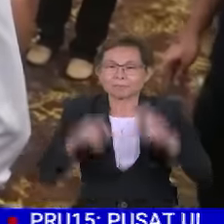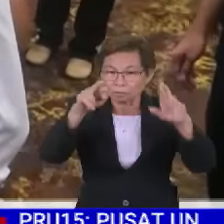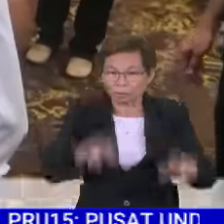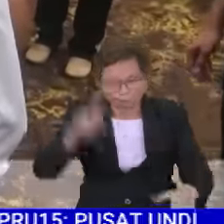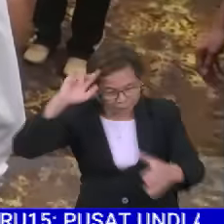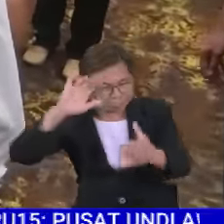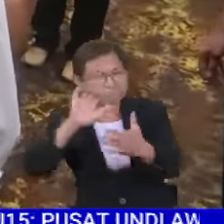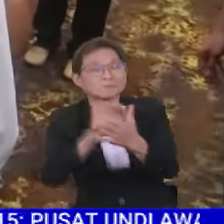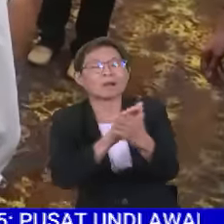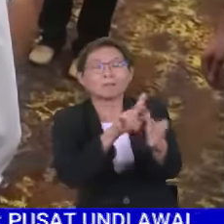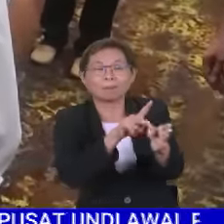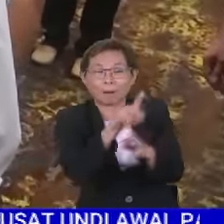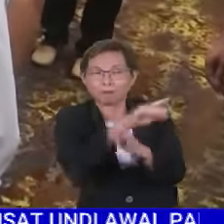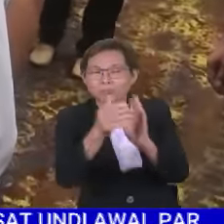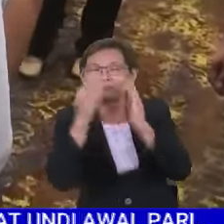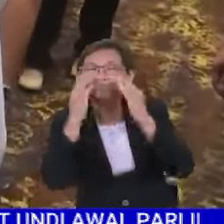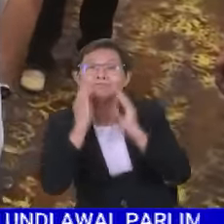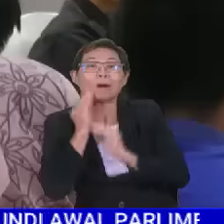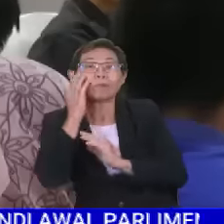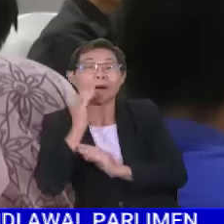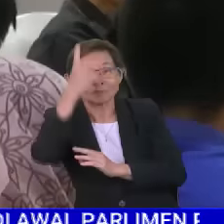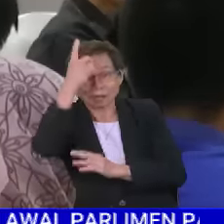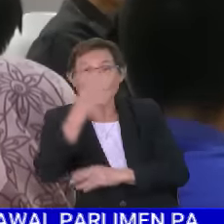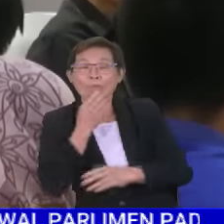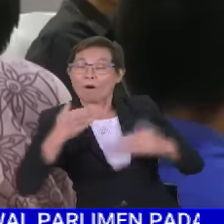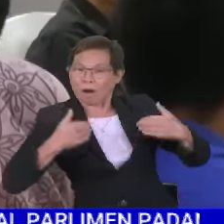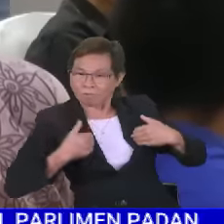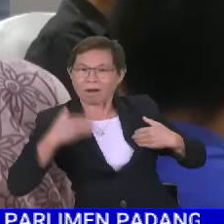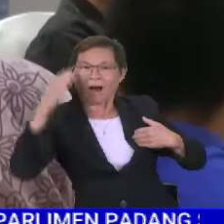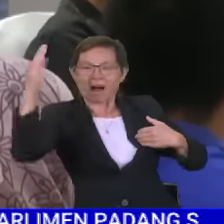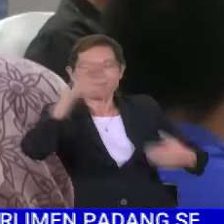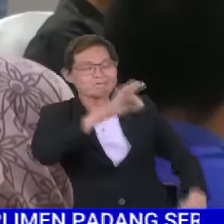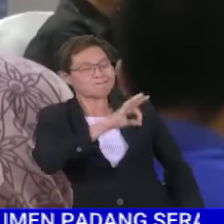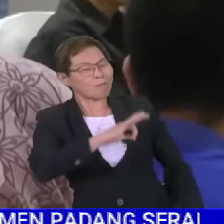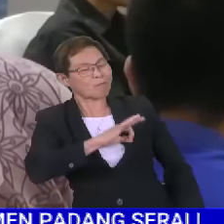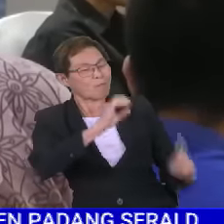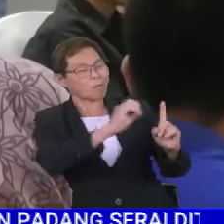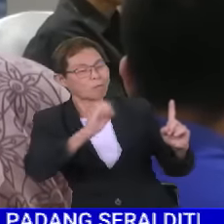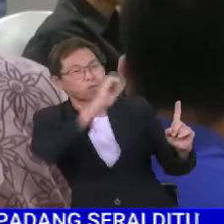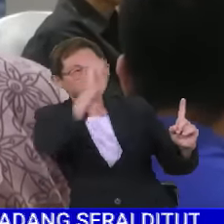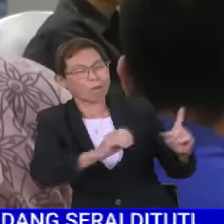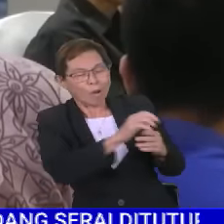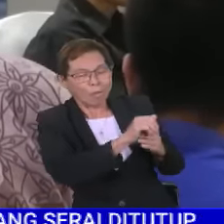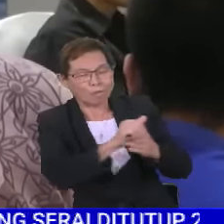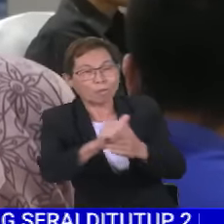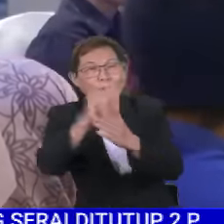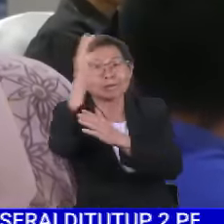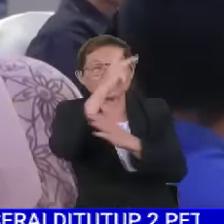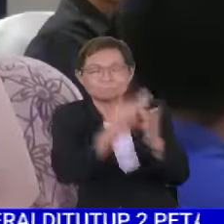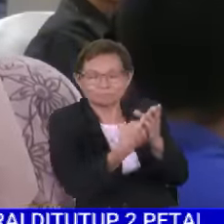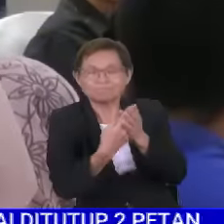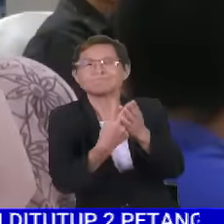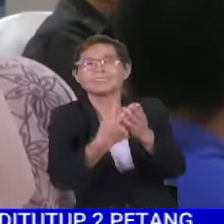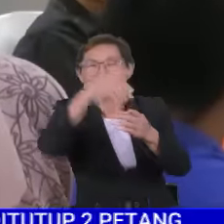Rakyat percaya kepakaran dan pengalaman dimiliki Datuk Seri Anwar akan dimanfaatkan sepenuhnya untuk memacu kerajaan